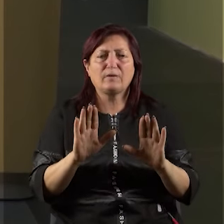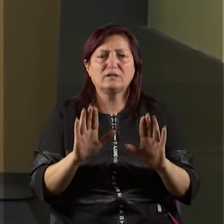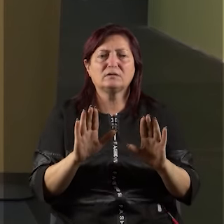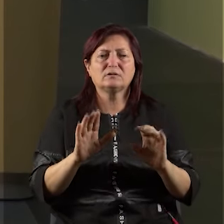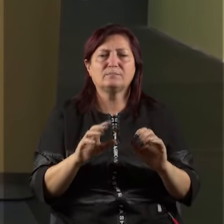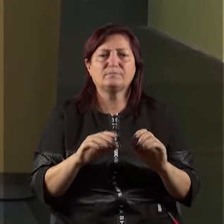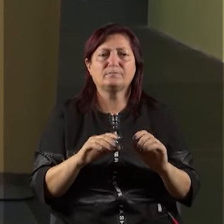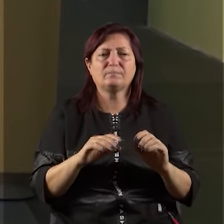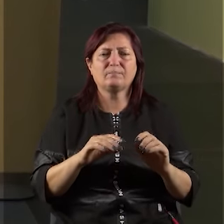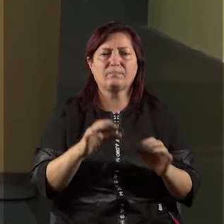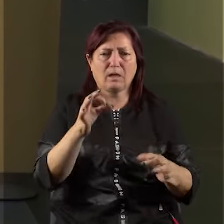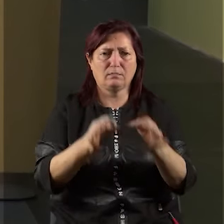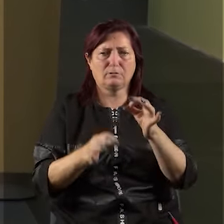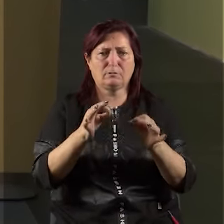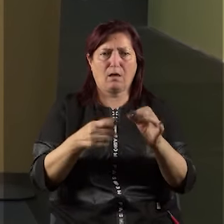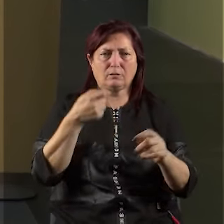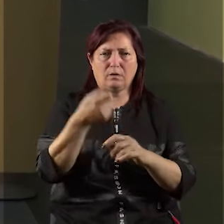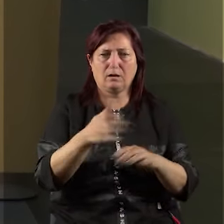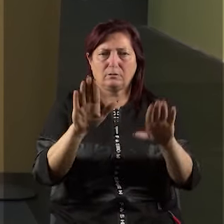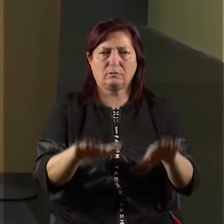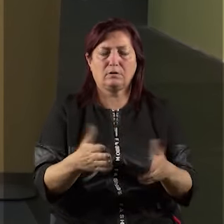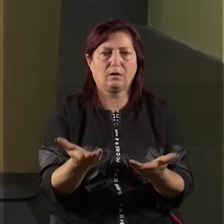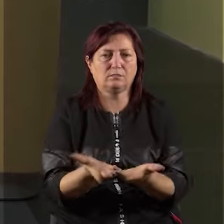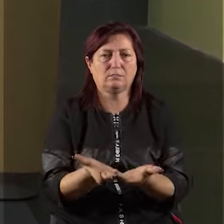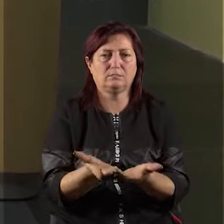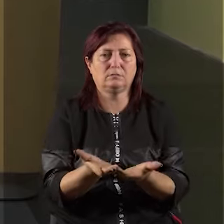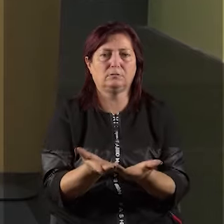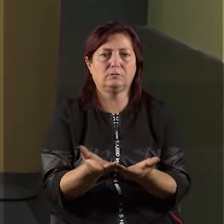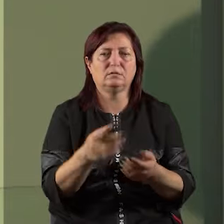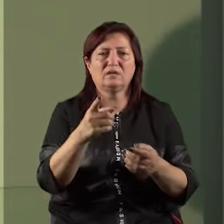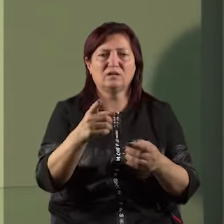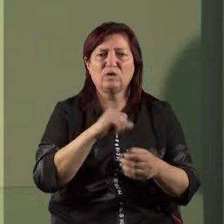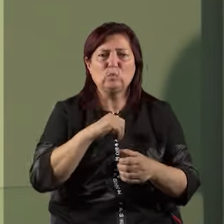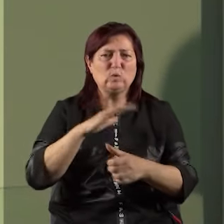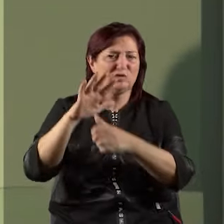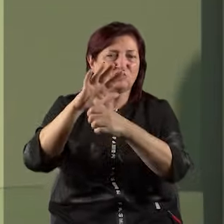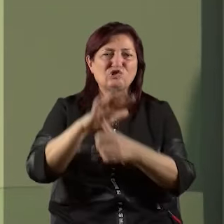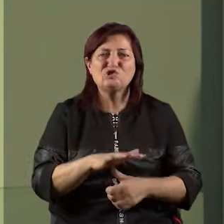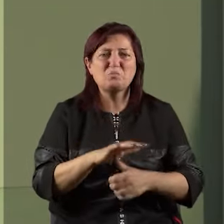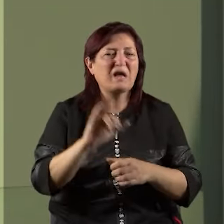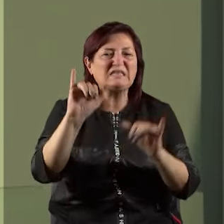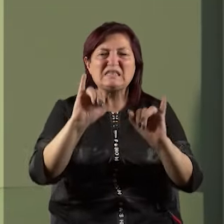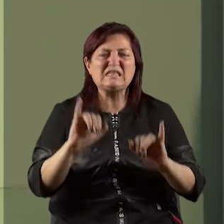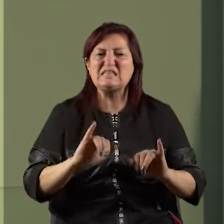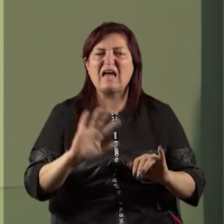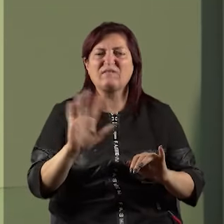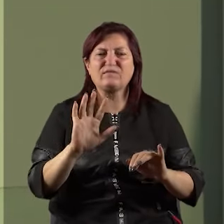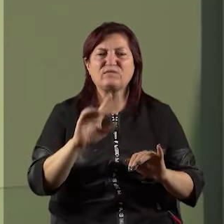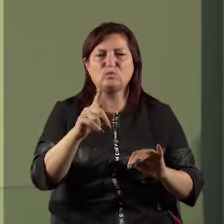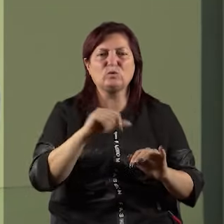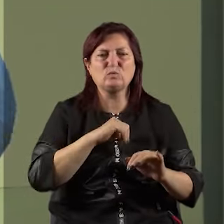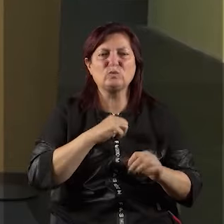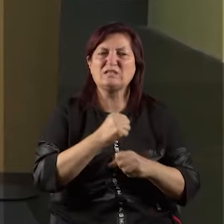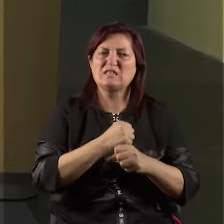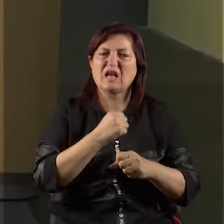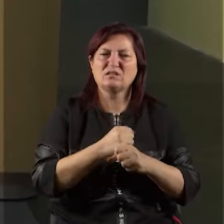այդ դատերա դրած։ Նկատի ունեմ դա ճշմարտ ձև չի ստեղծագործական միություններին, որ